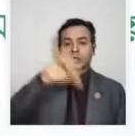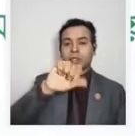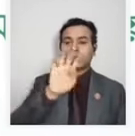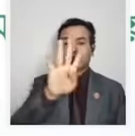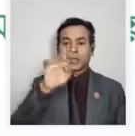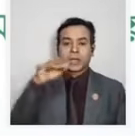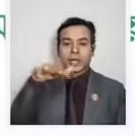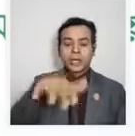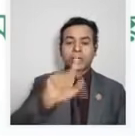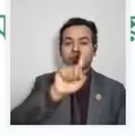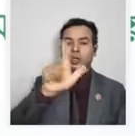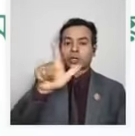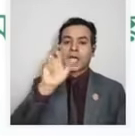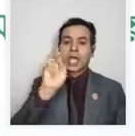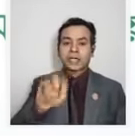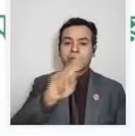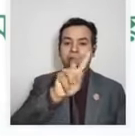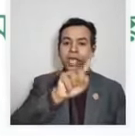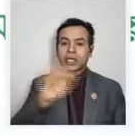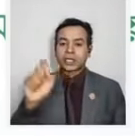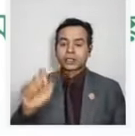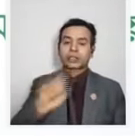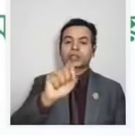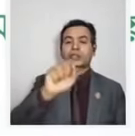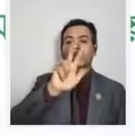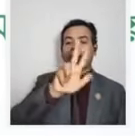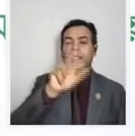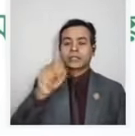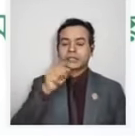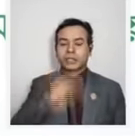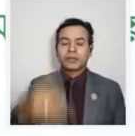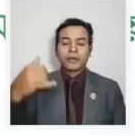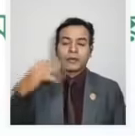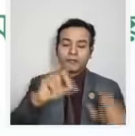94,17,181টি। এ পর্যন্ত ফোন কল গ্রহণ করা হয়েছে, আমি আবার বলছি,